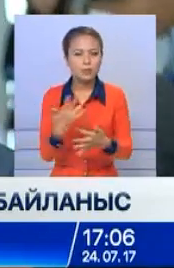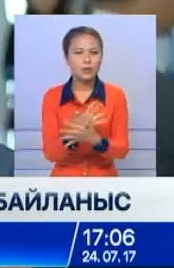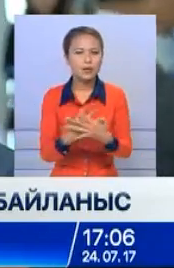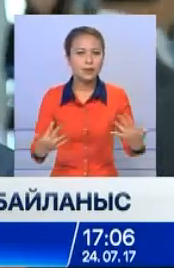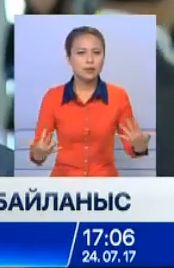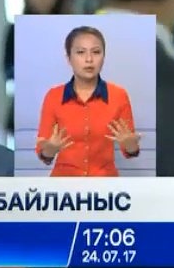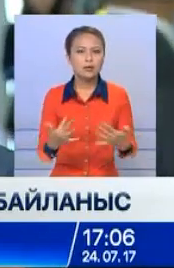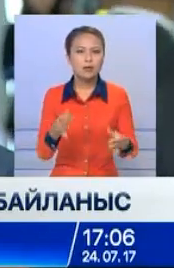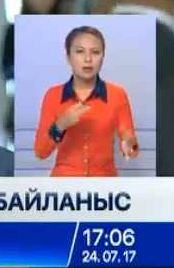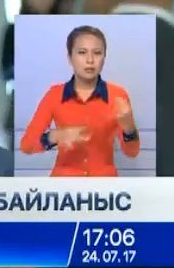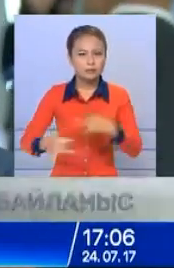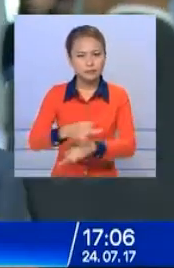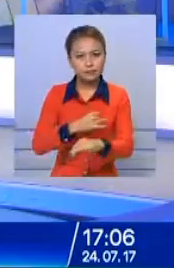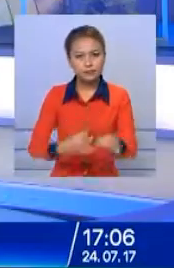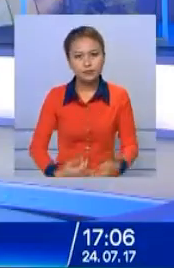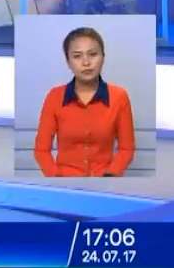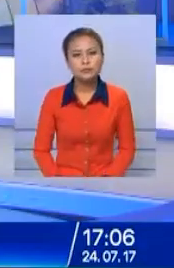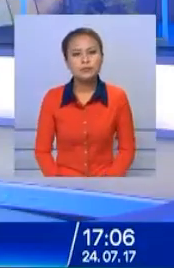сөз жүргізіп жатыр.